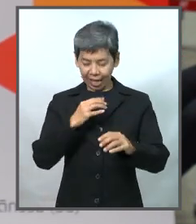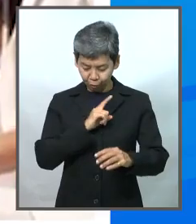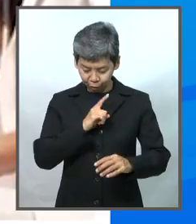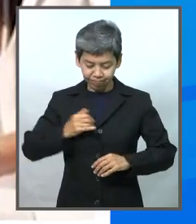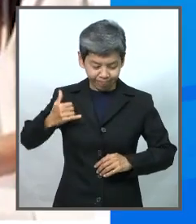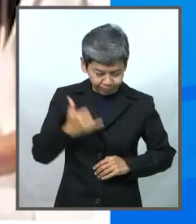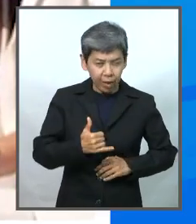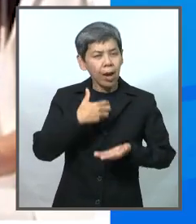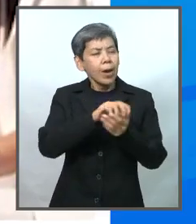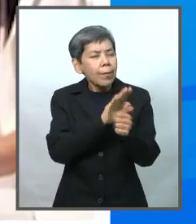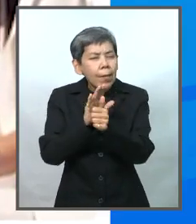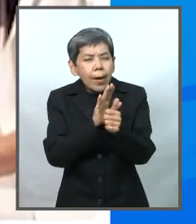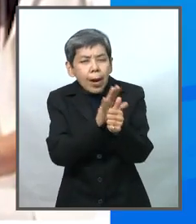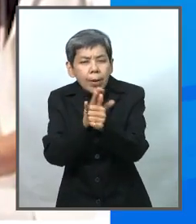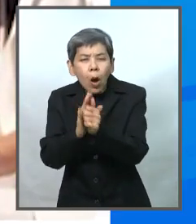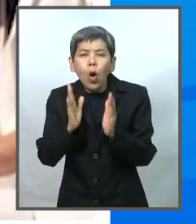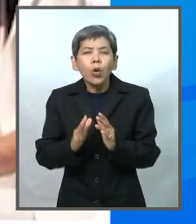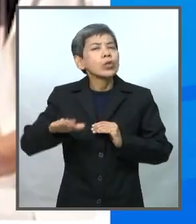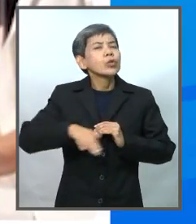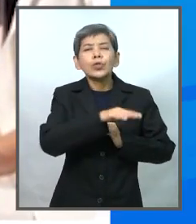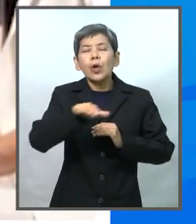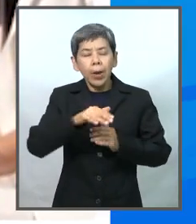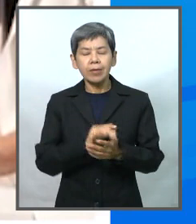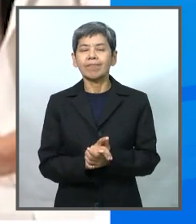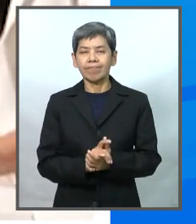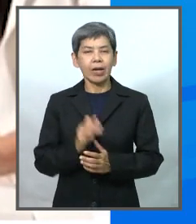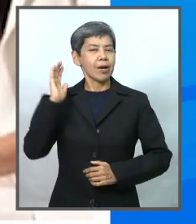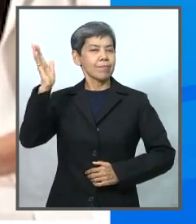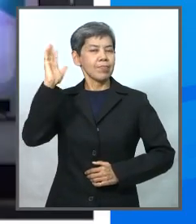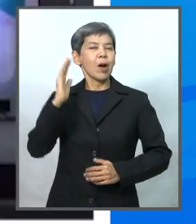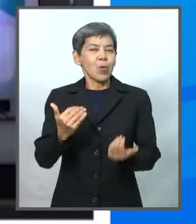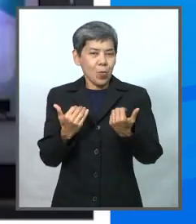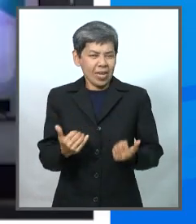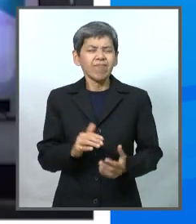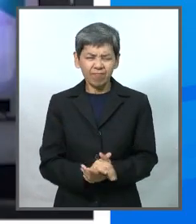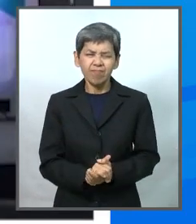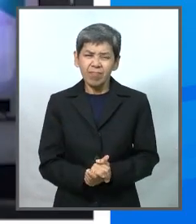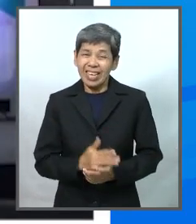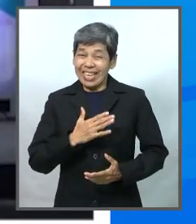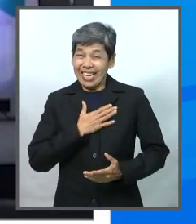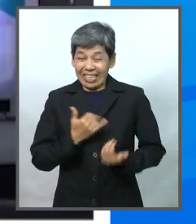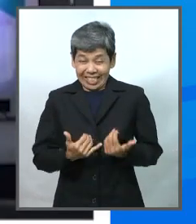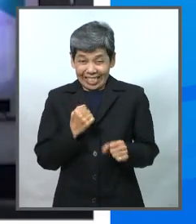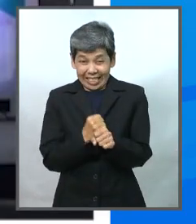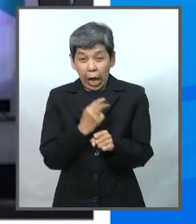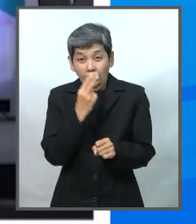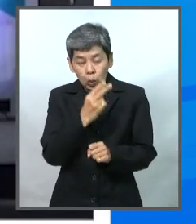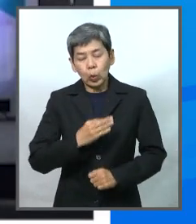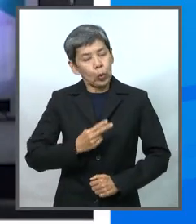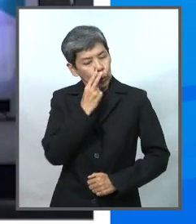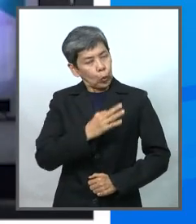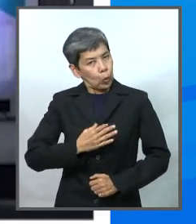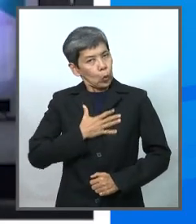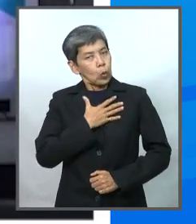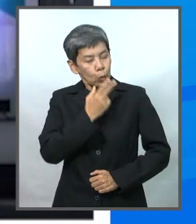ที่ได้มาพูดให้กำลังใจกับบุคคลทั่วไปในที่นี้บนเวทีของวันนี้ค่ะจริงๆอ่ะสำหรับงานนี้ท่านรู้สึกว่าความประ